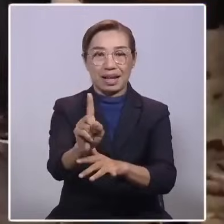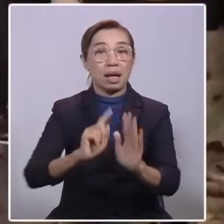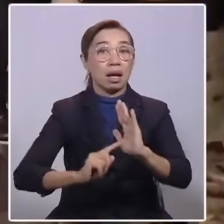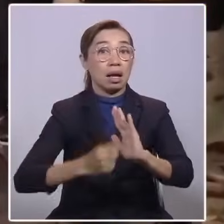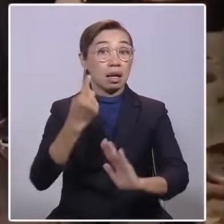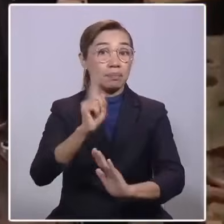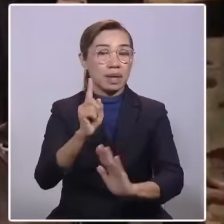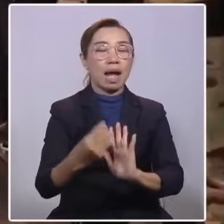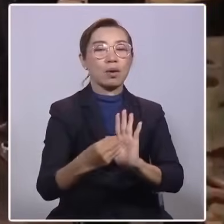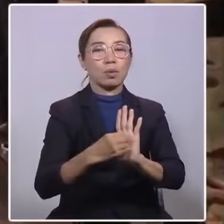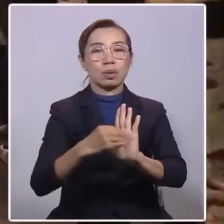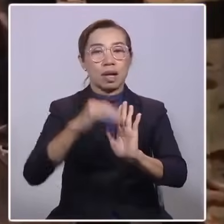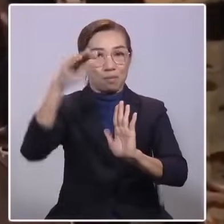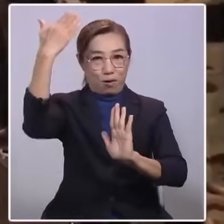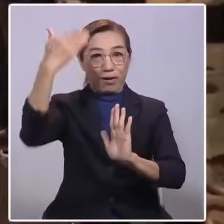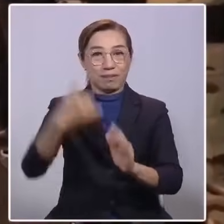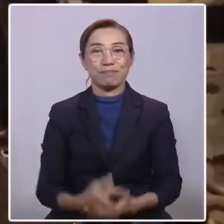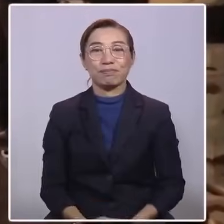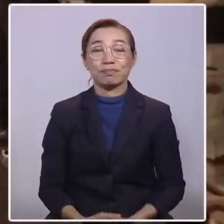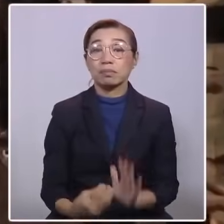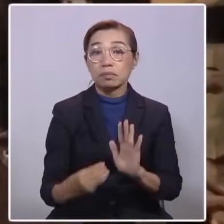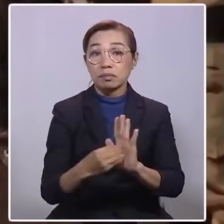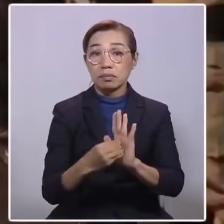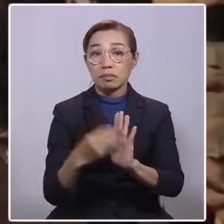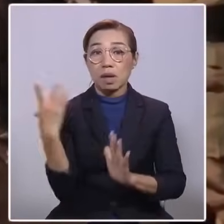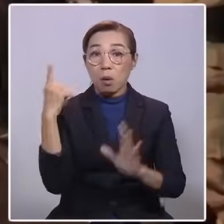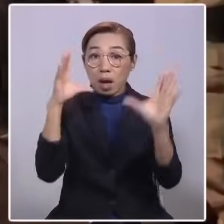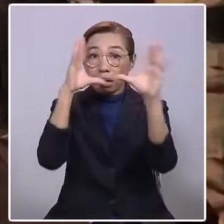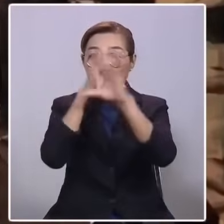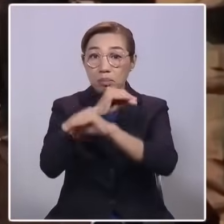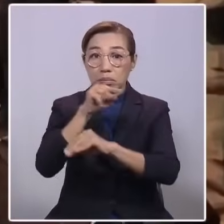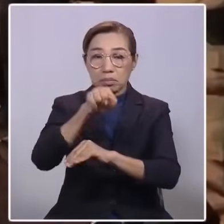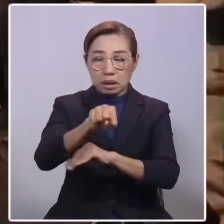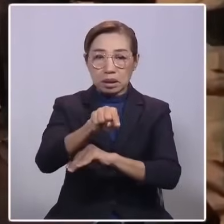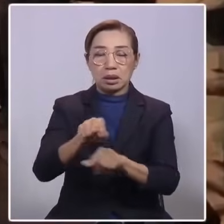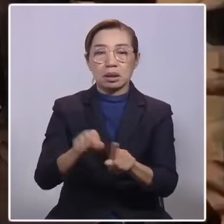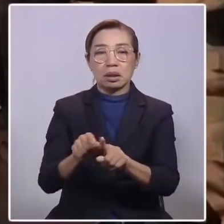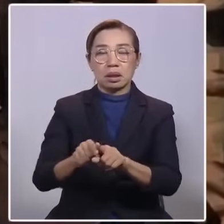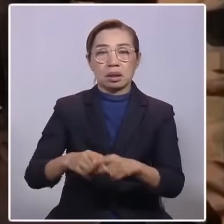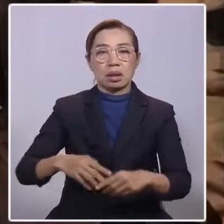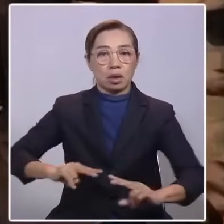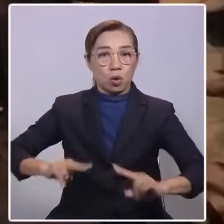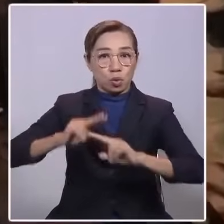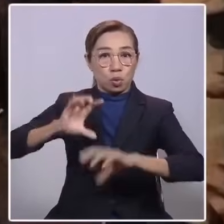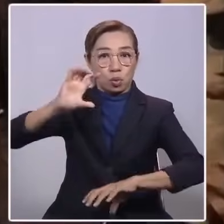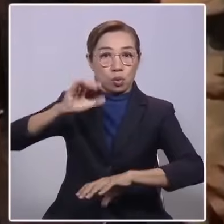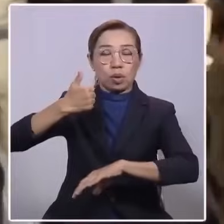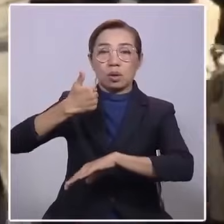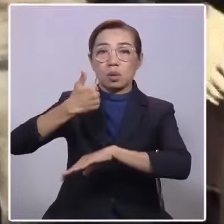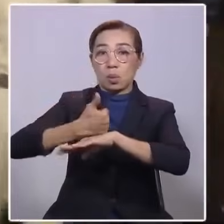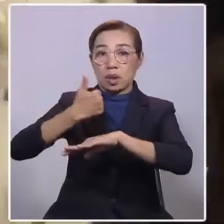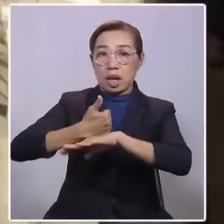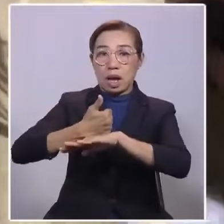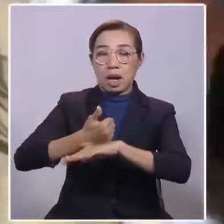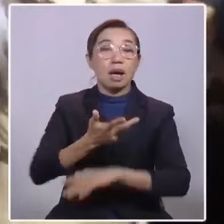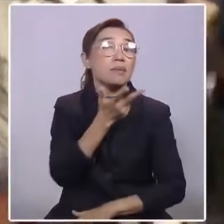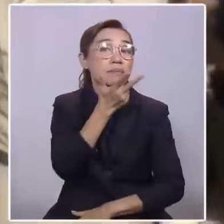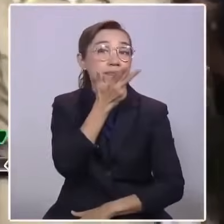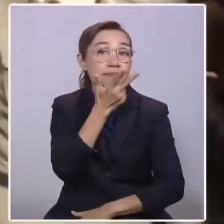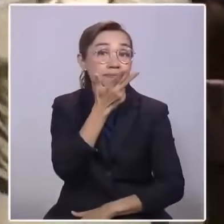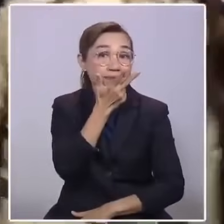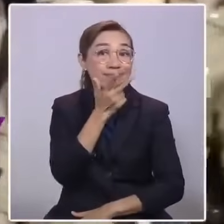เริ่มกันที่กรุงเทพมหานครเมื่อคืนที่ผ่านมาท่านมท 1ครับคุณอนุทินชาญวีรกูลรองนายก